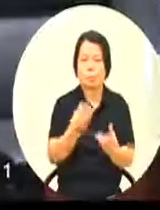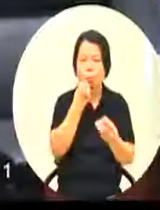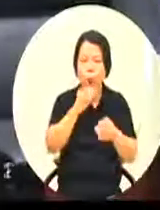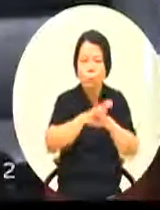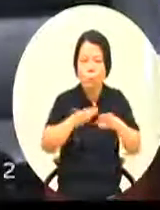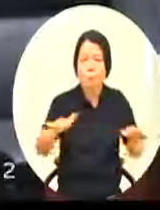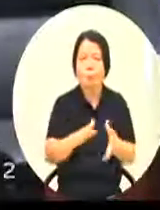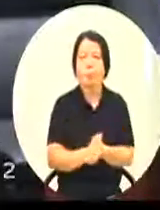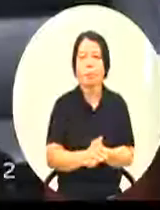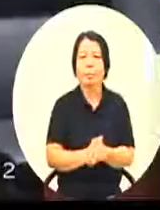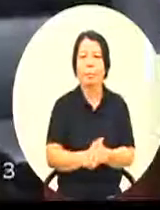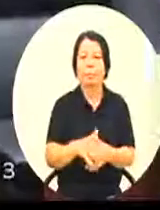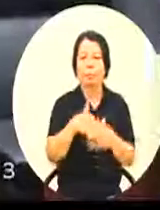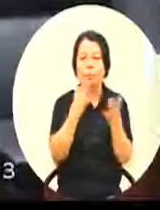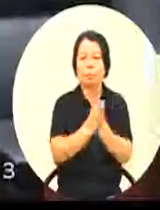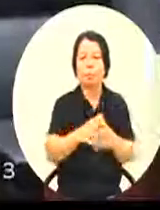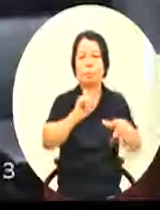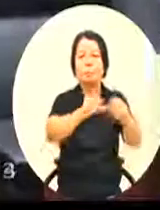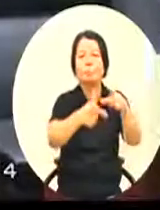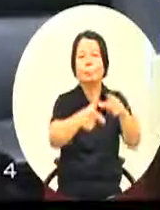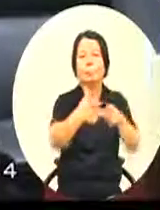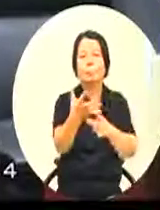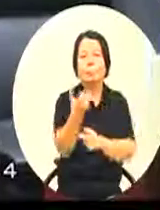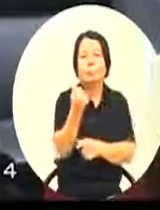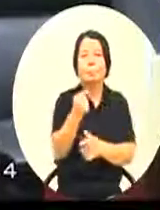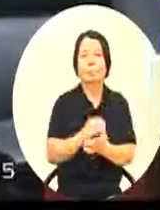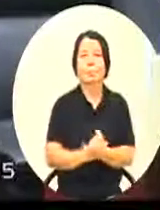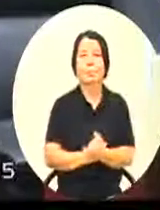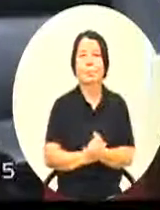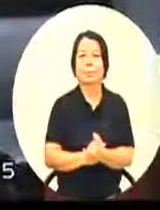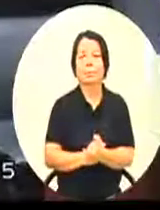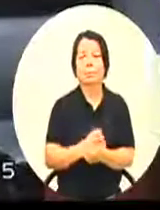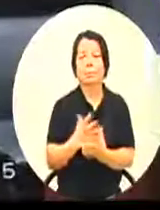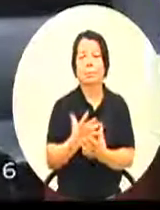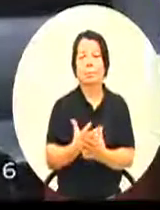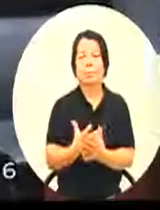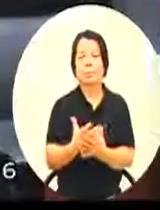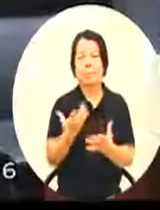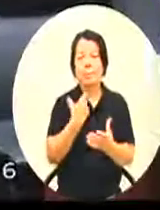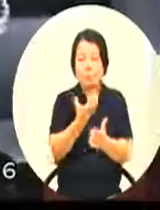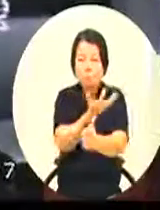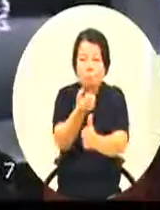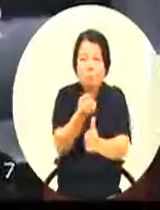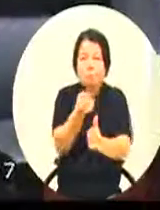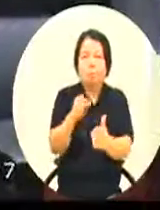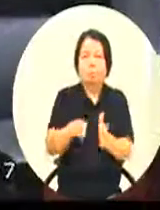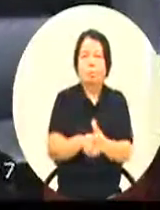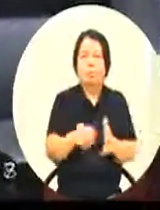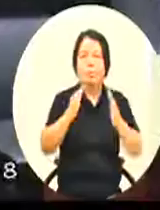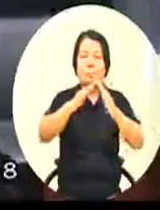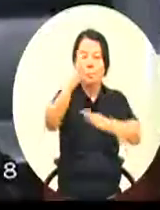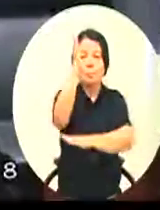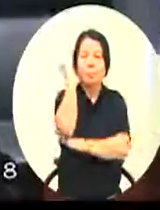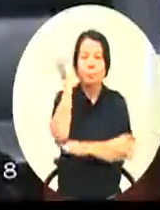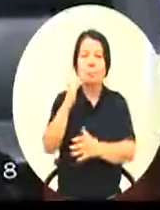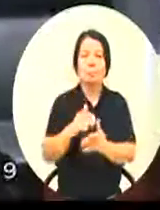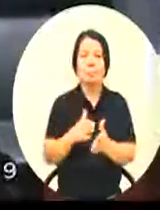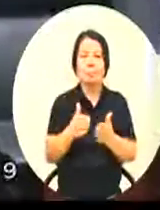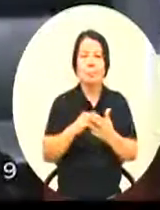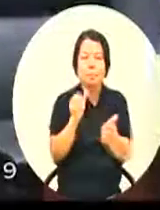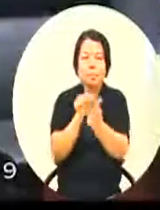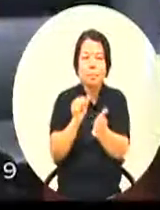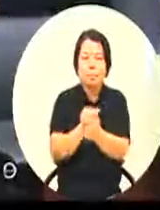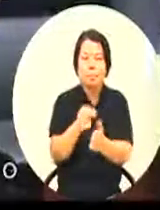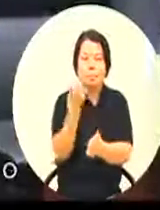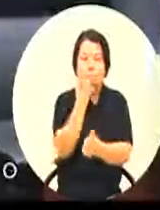就是把持在商人的手里，哦啊，没有人帮你要管控。说实在，一个政府这么大的机构，你靠一些稽核，